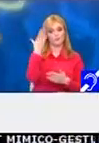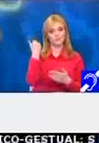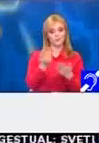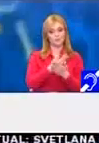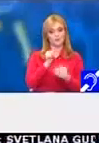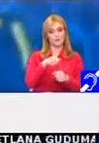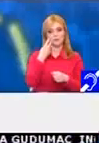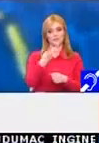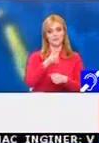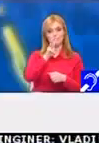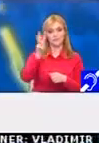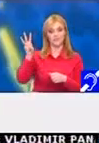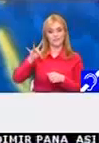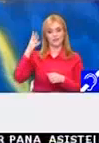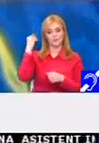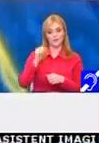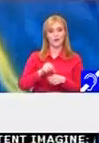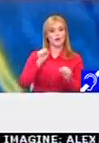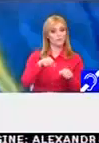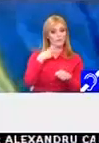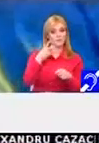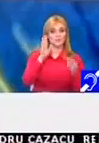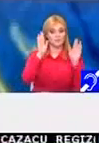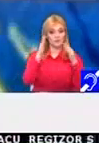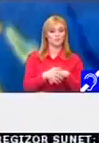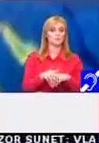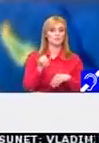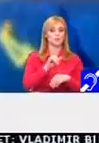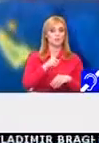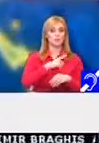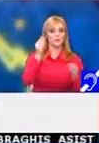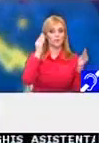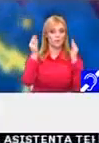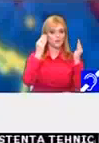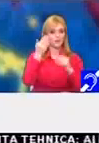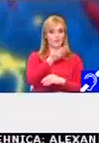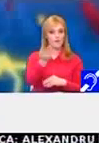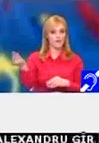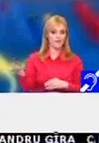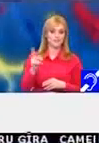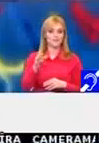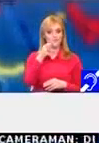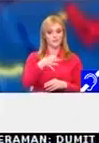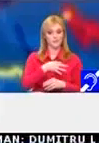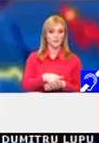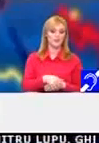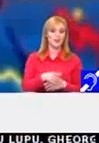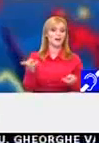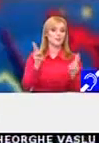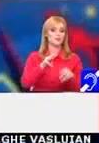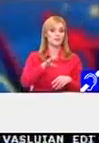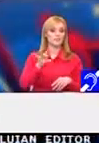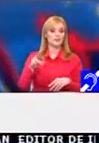știrile noastre sunt pe tvremoldova.md. Le puteți vedea și pe pagina noastră de Facebook, unde așteptăm și opiniile dumneavoastră. Rămâneți pe